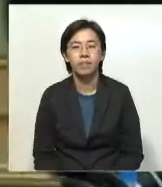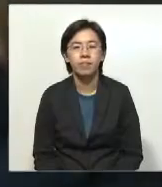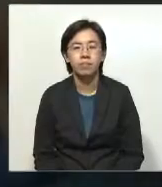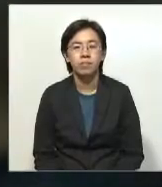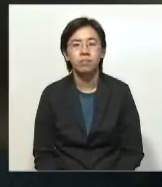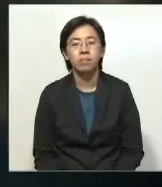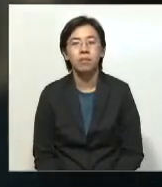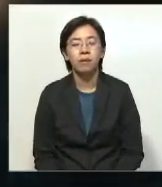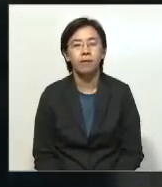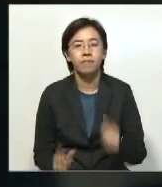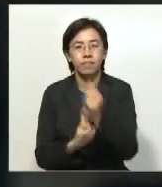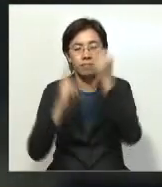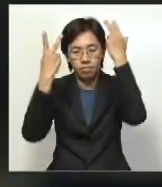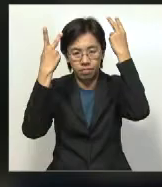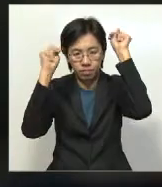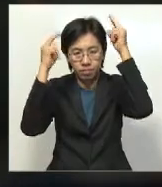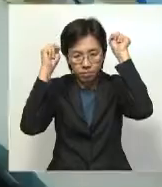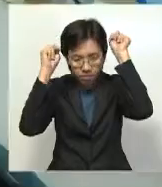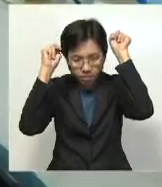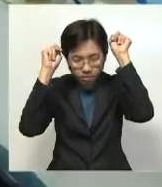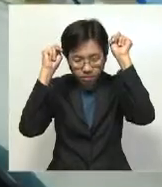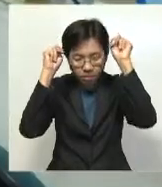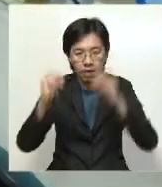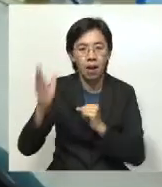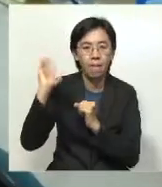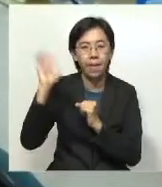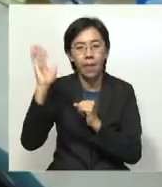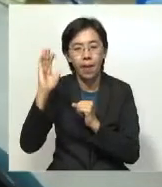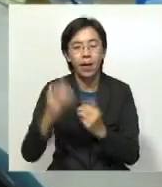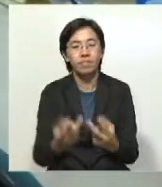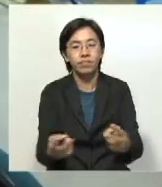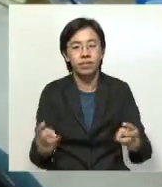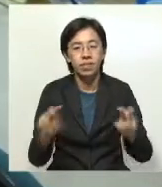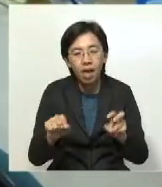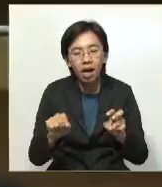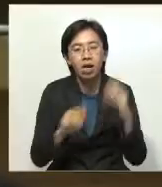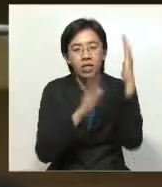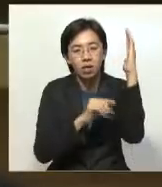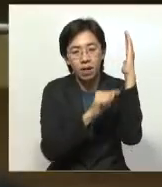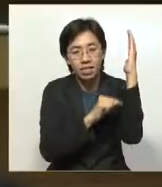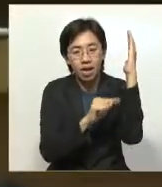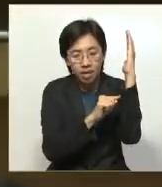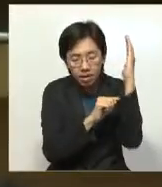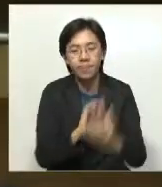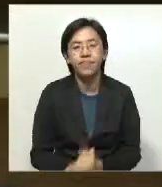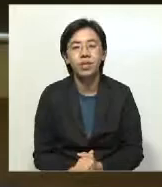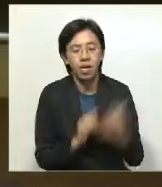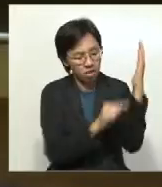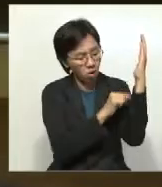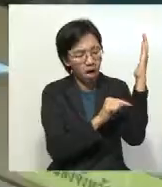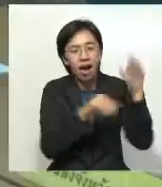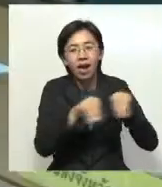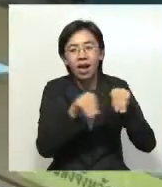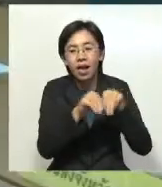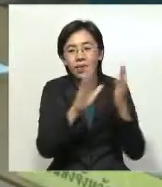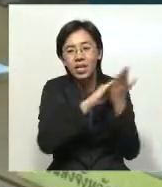พลเอกประวิตรวงษ์สุวรรณรองนายกรัฐมนตรีมอบนโยบายส่วนราชการในพื้นที่ภาคใต้ตอนบนซึ่งมีเขตแดนติดประเทศเพื่อ